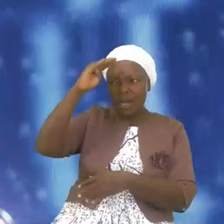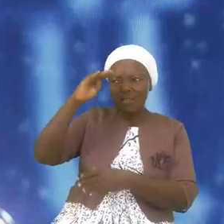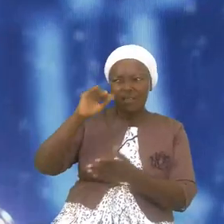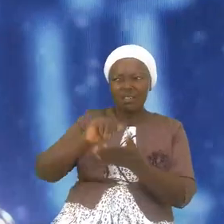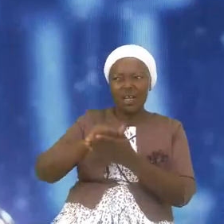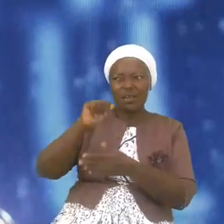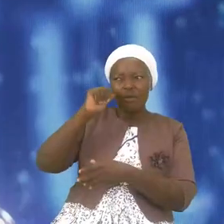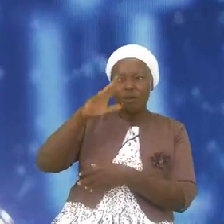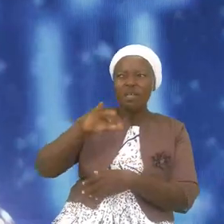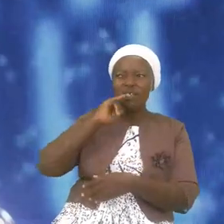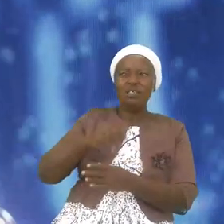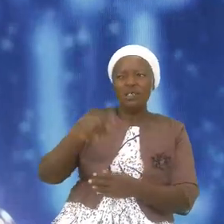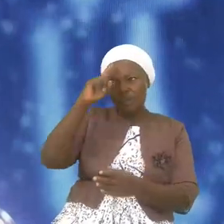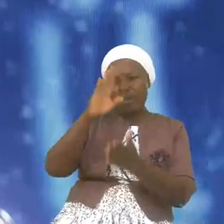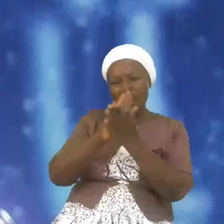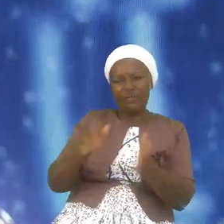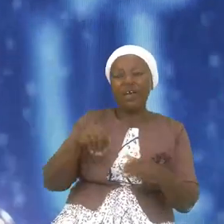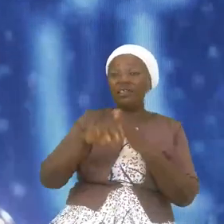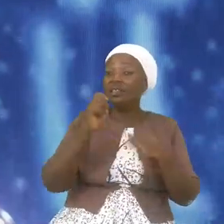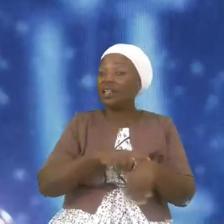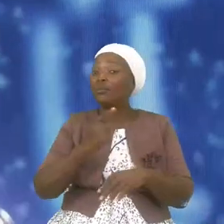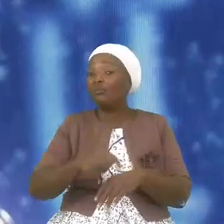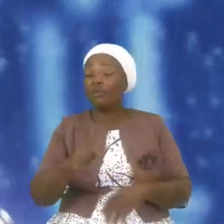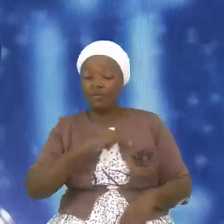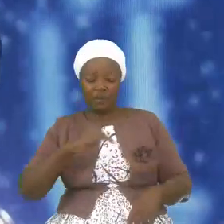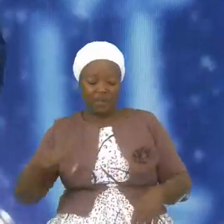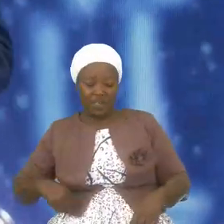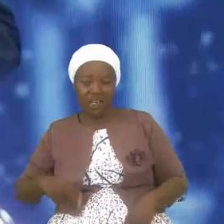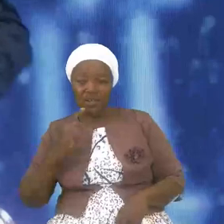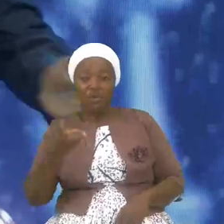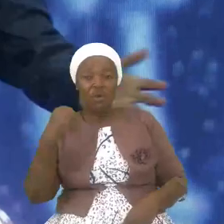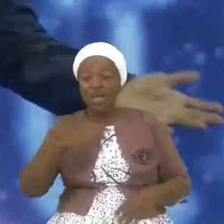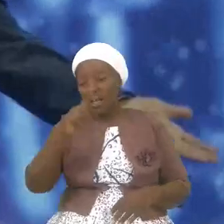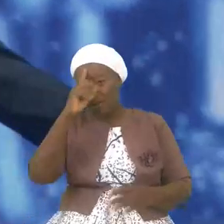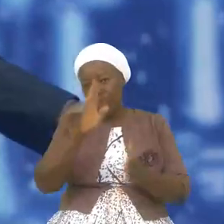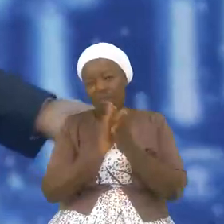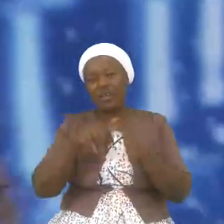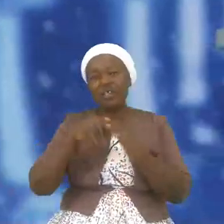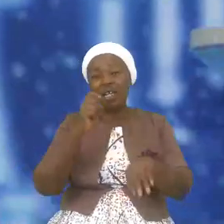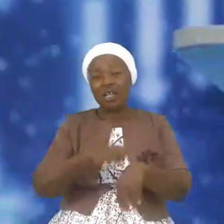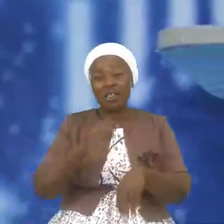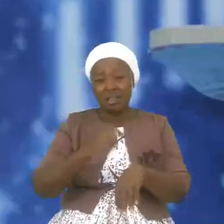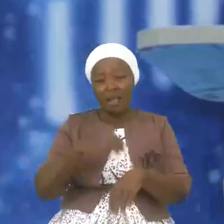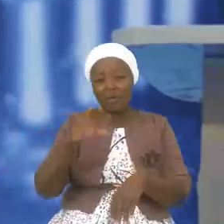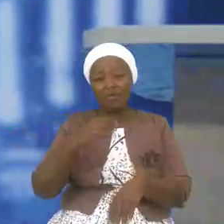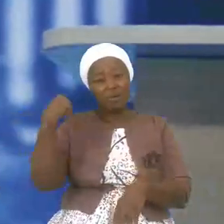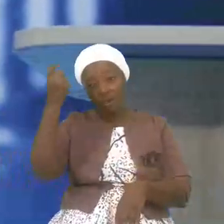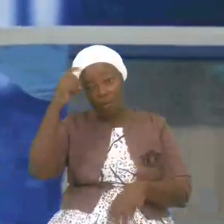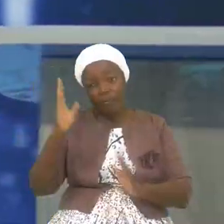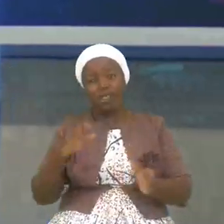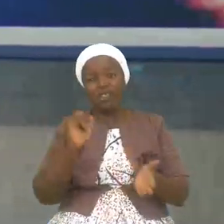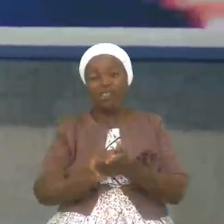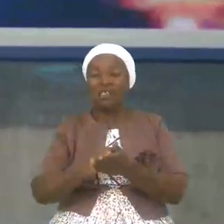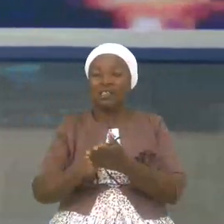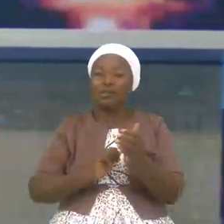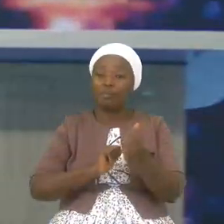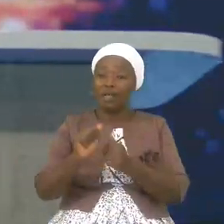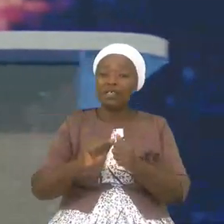de Nebuchadnezzar. Tu étais un croyant dans le régime du gouvernement qui est